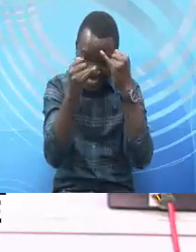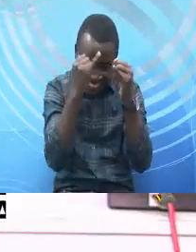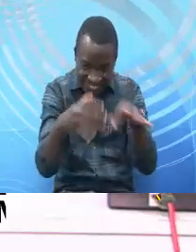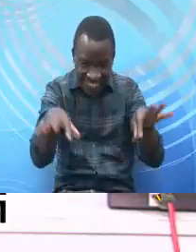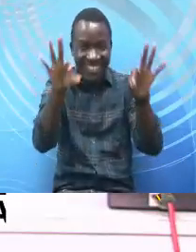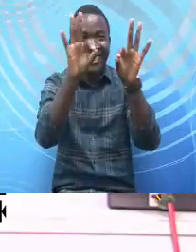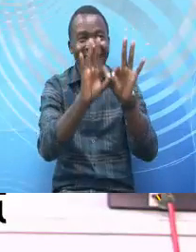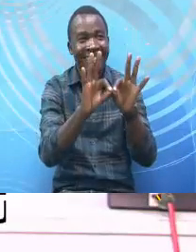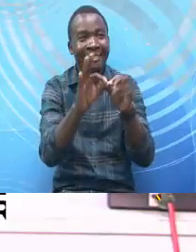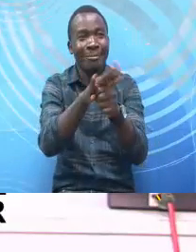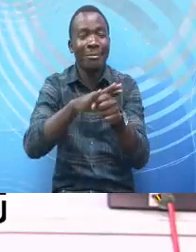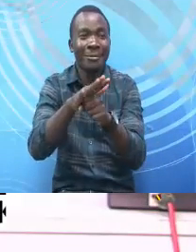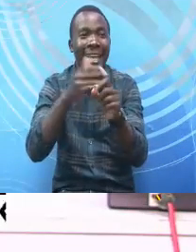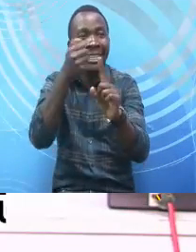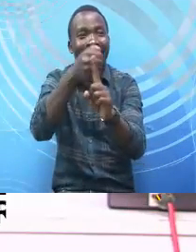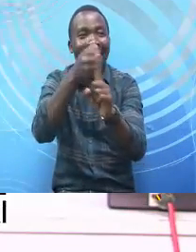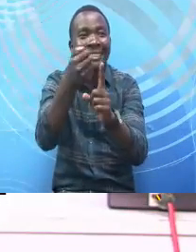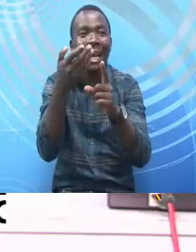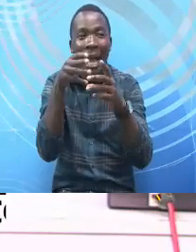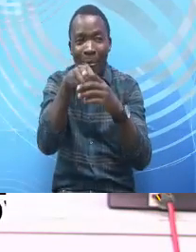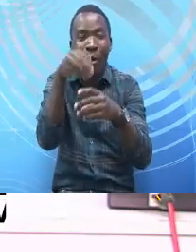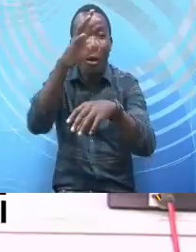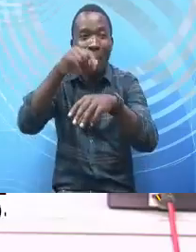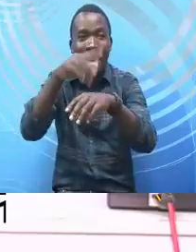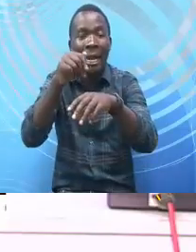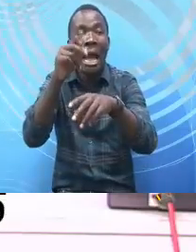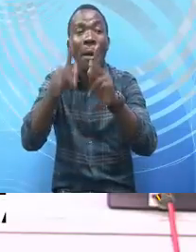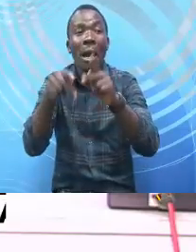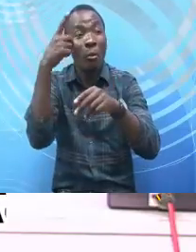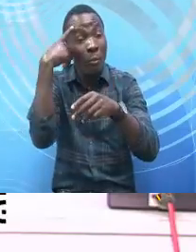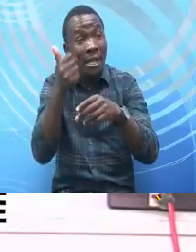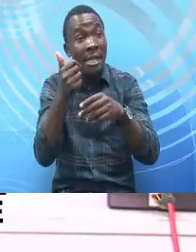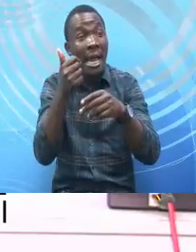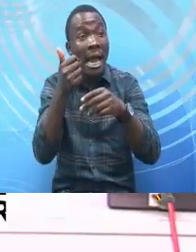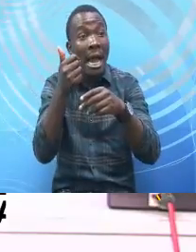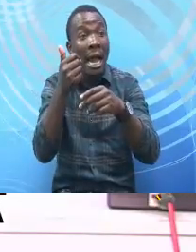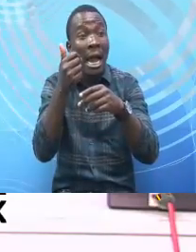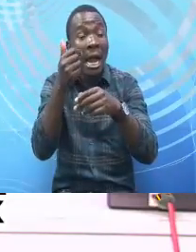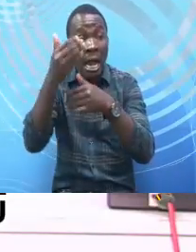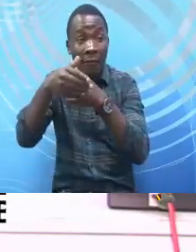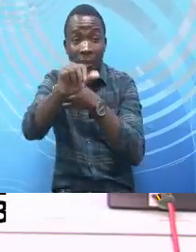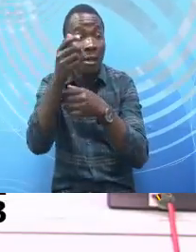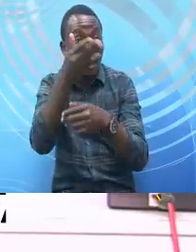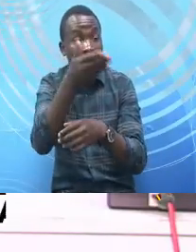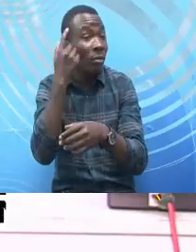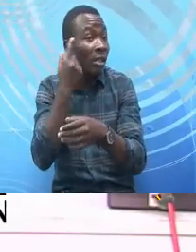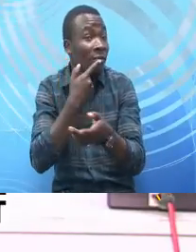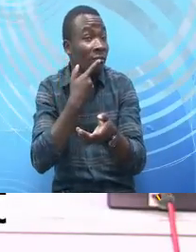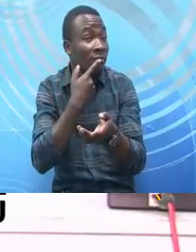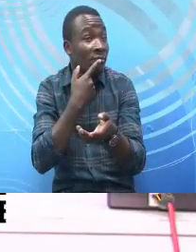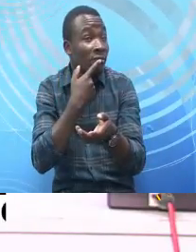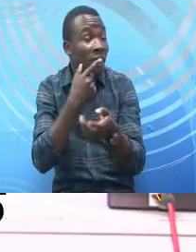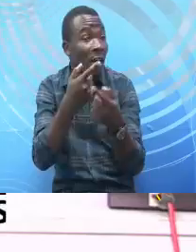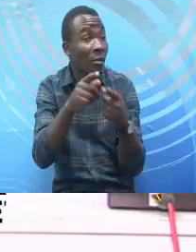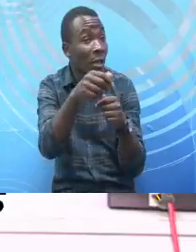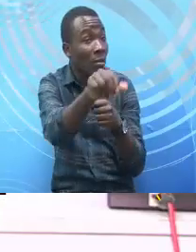byuzuye ubuvugizi birimo guhamagarira abantu kumenya ko iruhande rwabo hari umuntu ufite ubumuga bwo kutumva